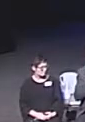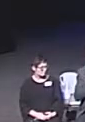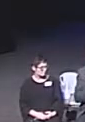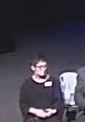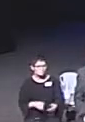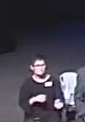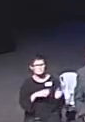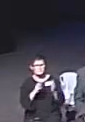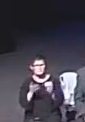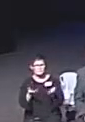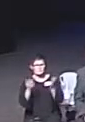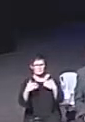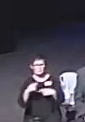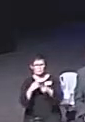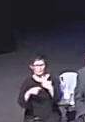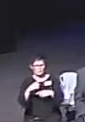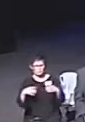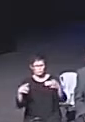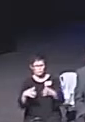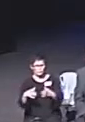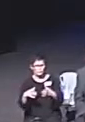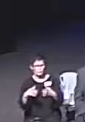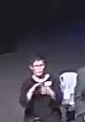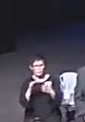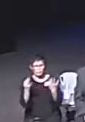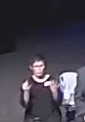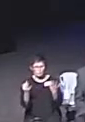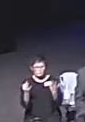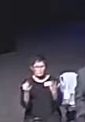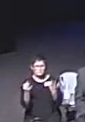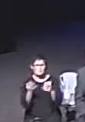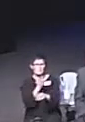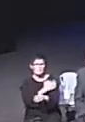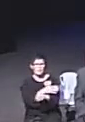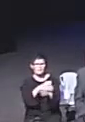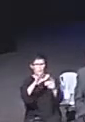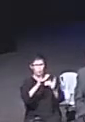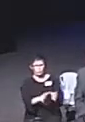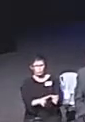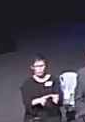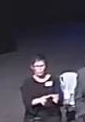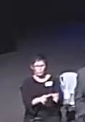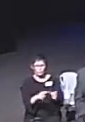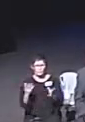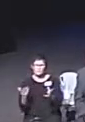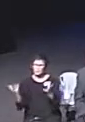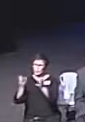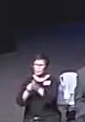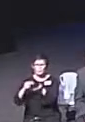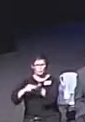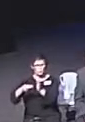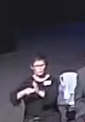Sitten on seuraava keskusteluryhmä, numero 8. Palvelumuotoilu ja